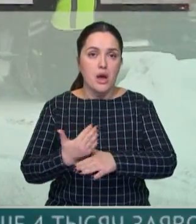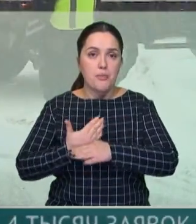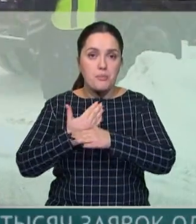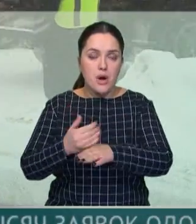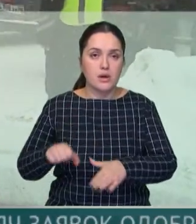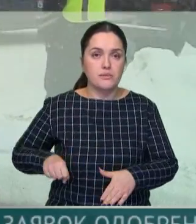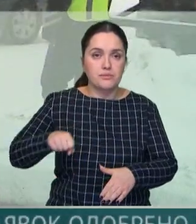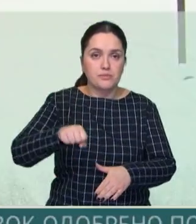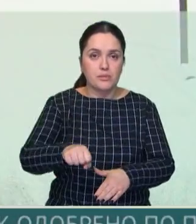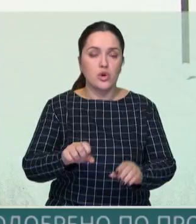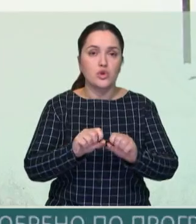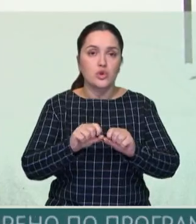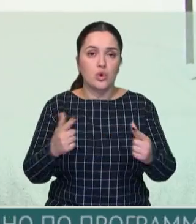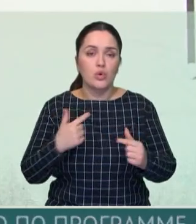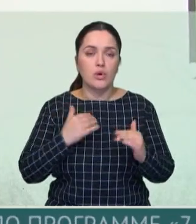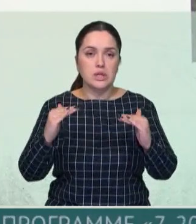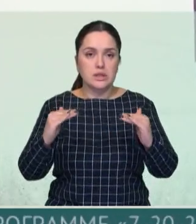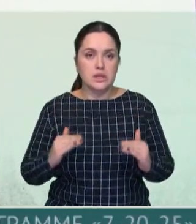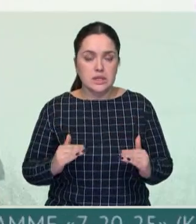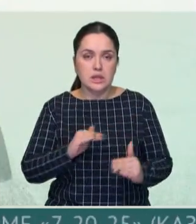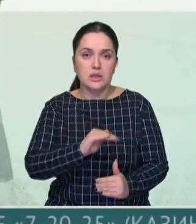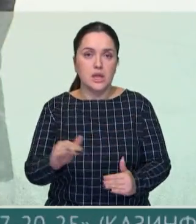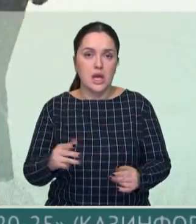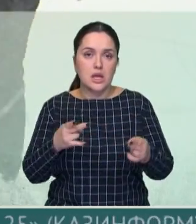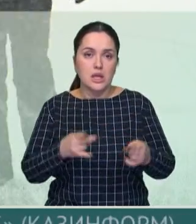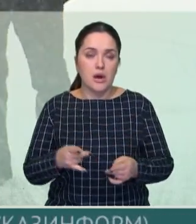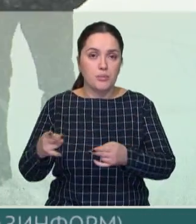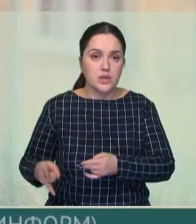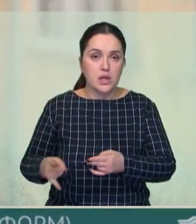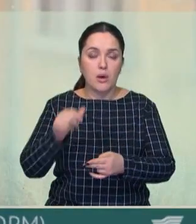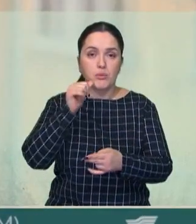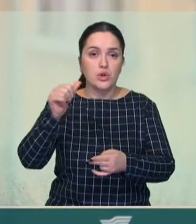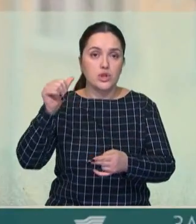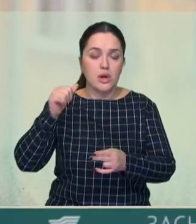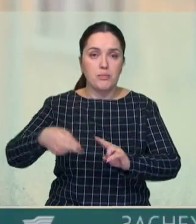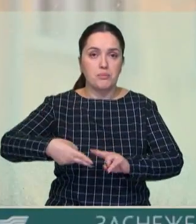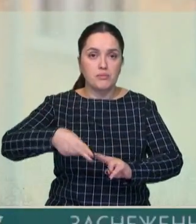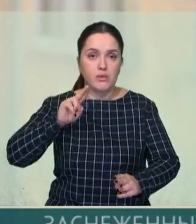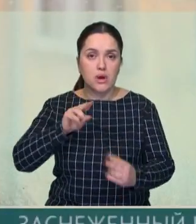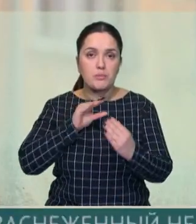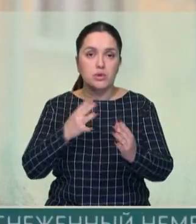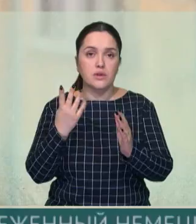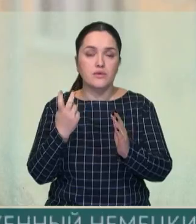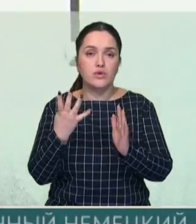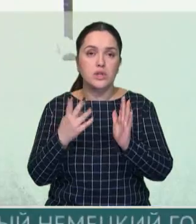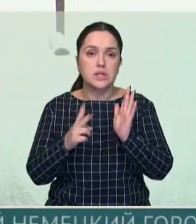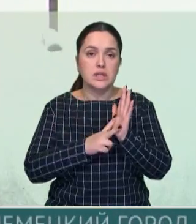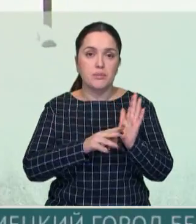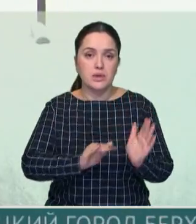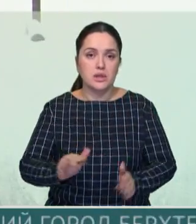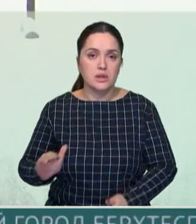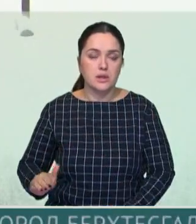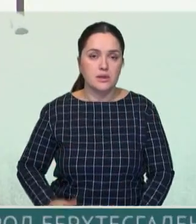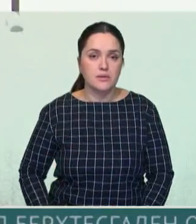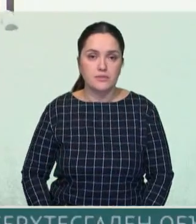часть. Так, стражи порядка намерены снизить детский травматизм. В минувшем году под колесами автомобилей пострадали 247